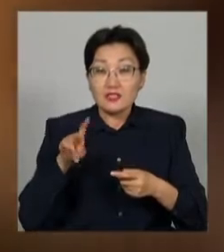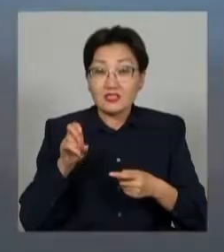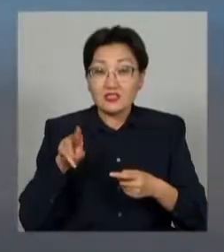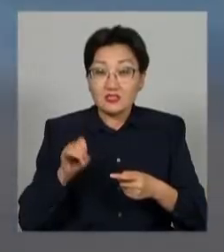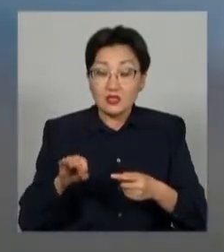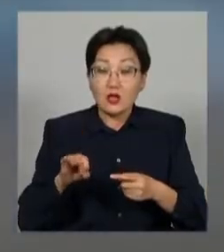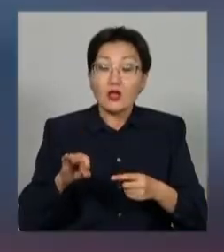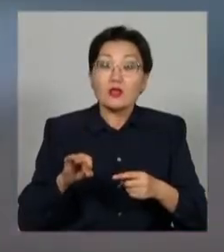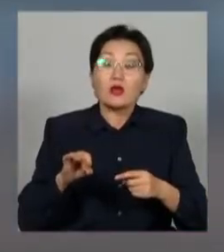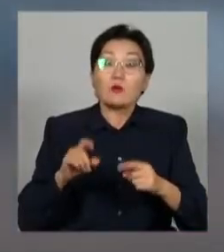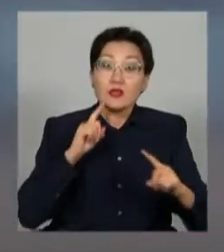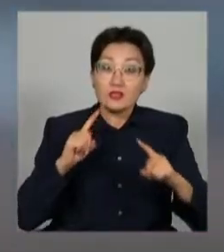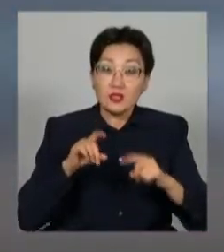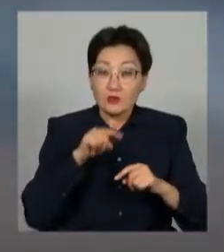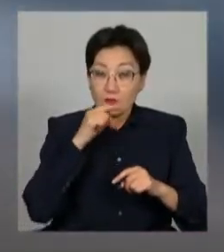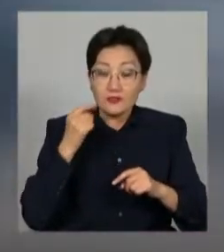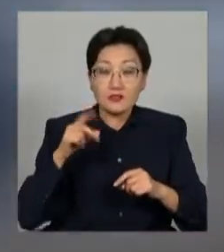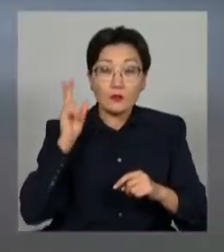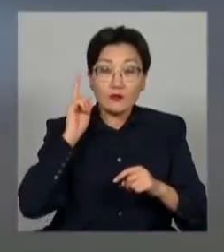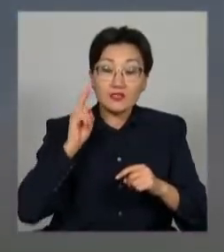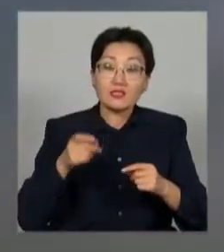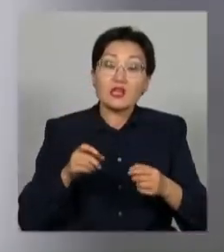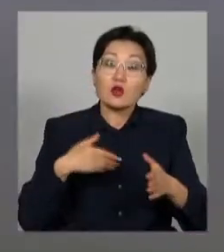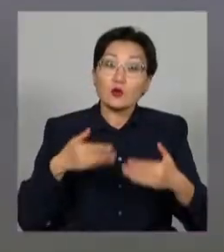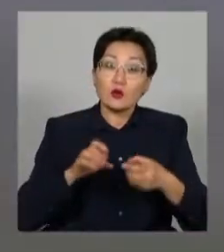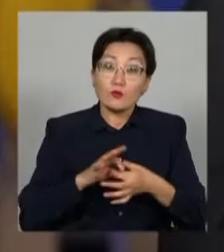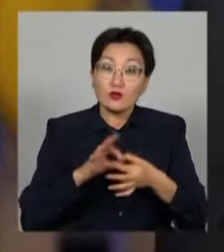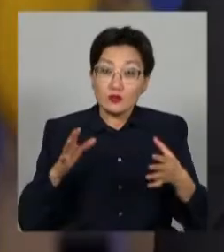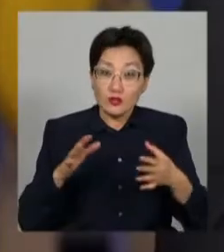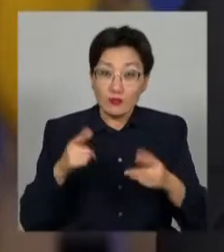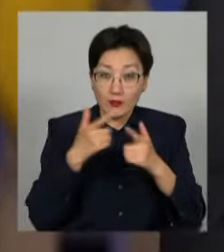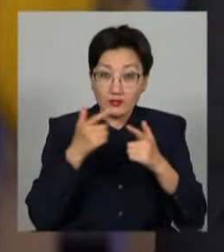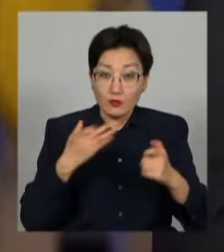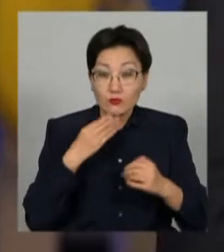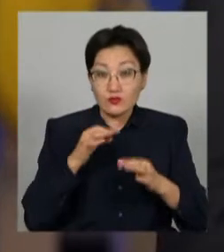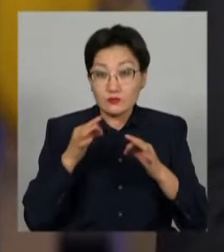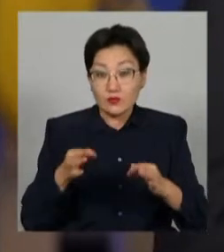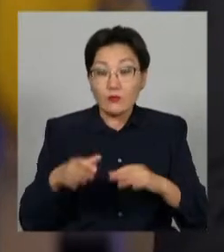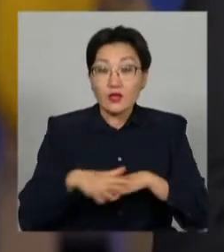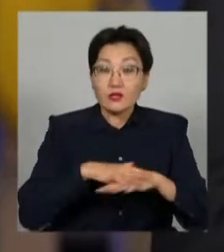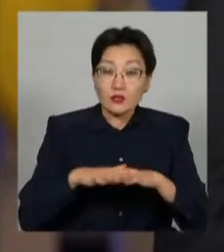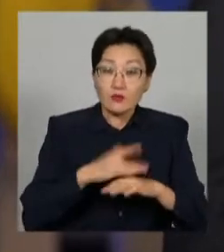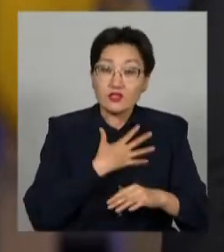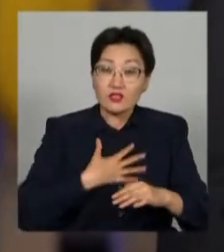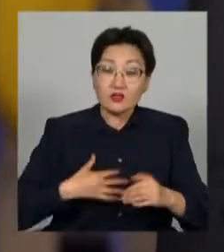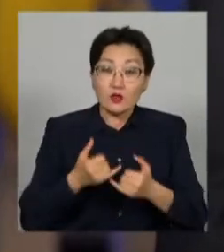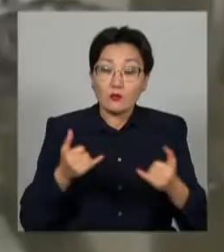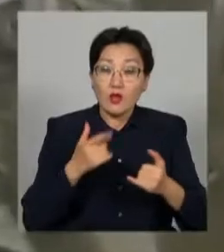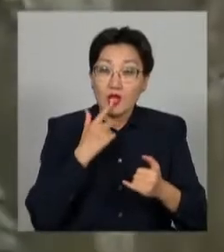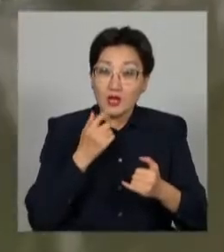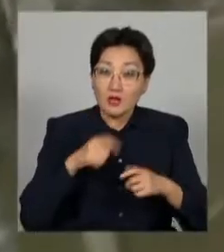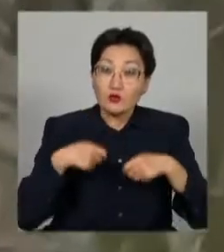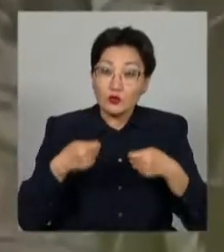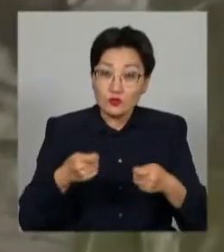Зеленский баспасөз мәслихатында Ресей мен дипломатиялық қарым-қатынасты үзгенін мәлімдеді. Өз сөзінде ол халқын жараланғандар үшін қан доноры